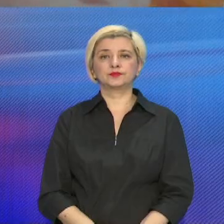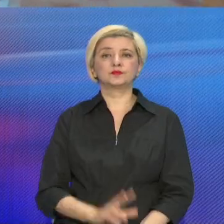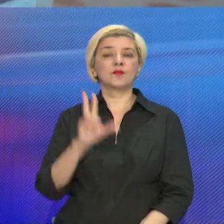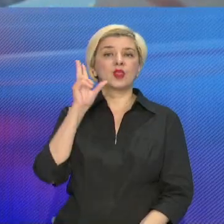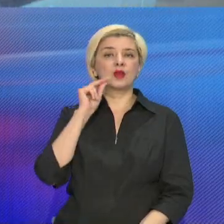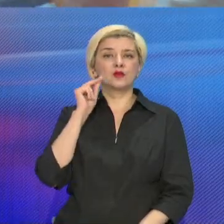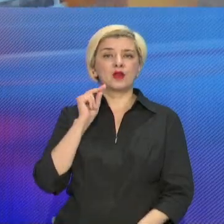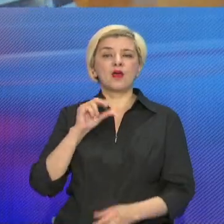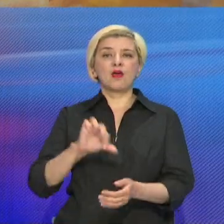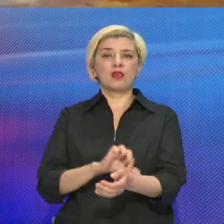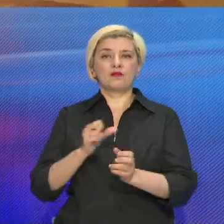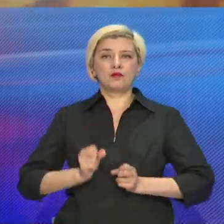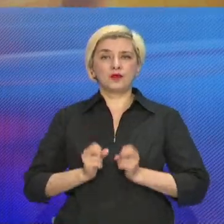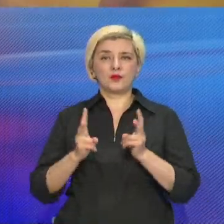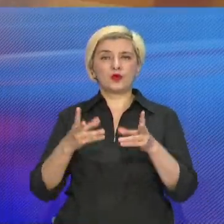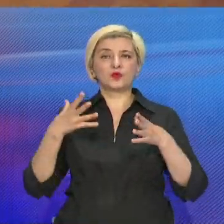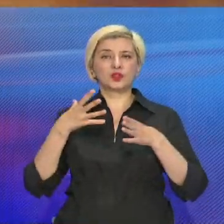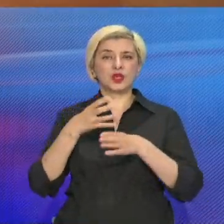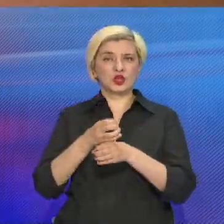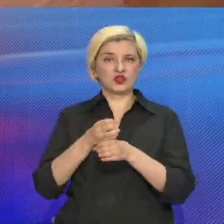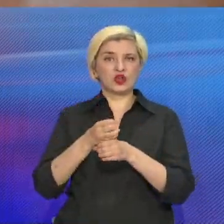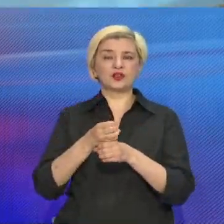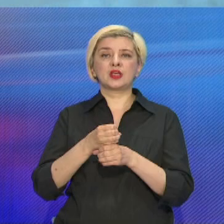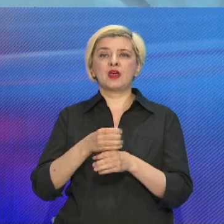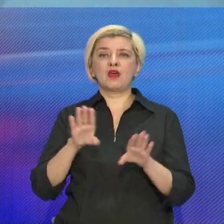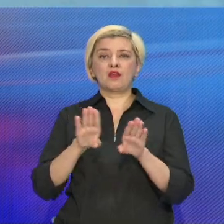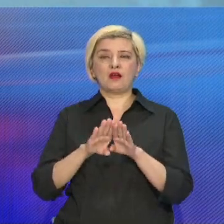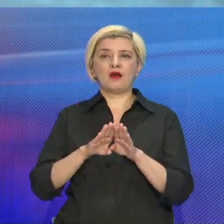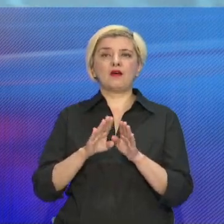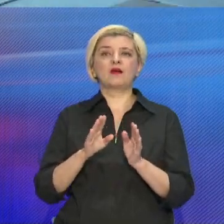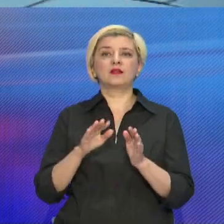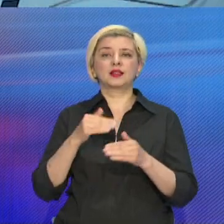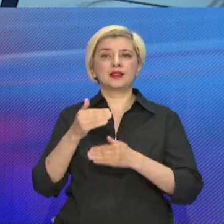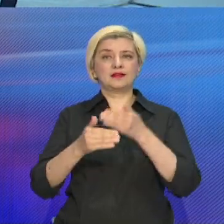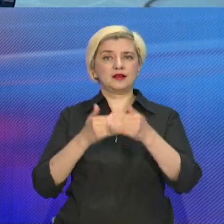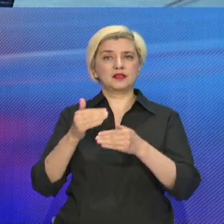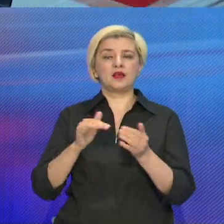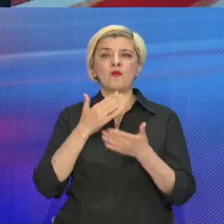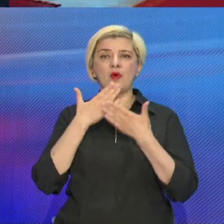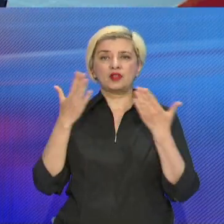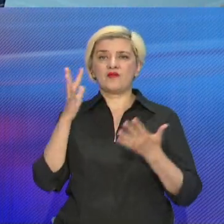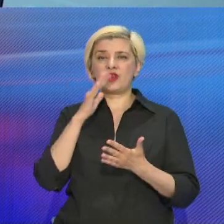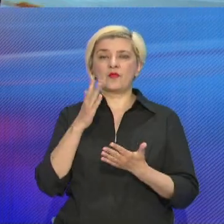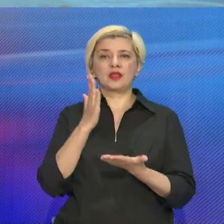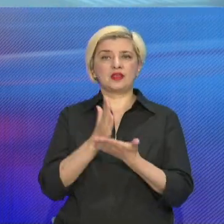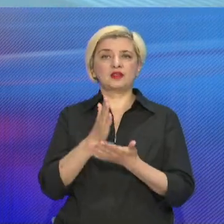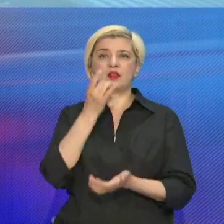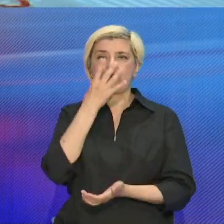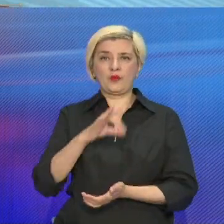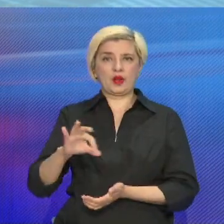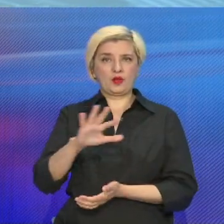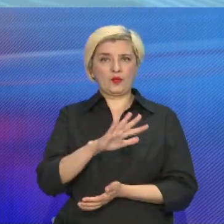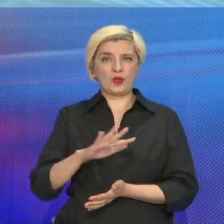Колькость наркозлочинства у Беларуси зменшается. Такая же тенденция у опошние два года назирается и у принемании. Разом с тем,